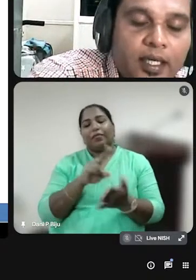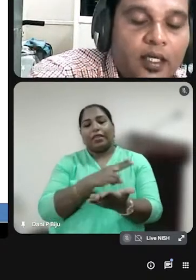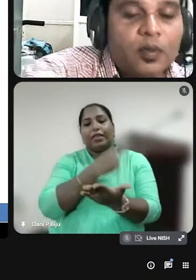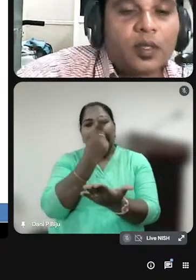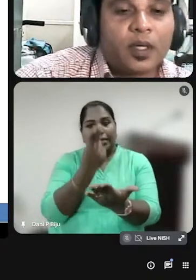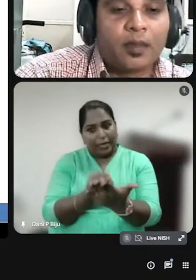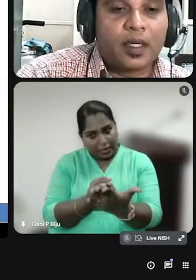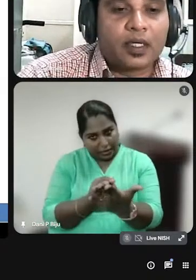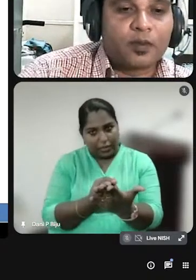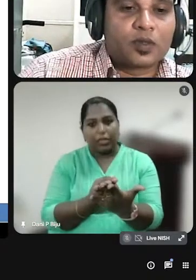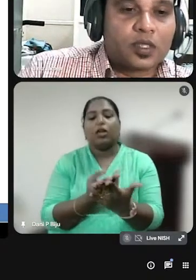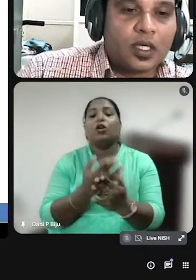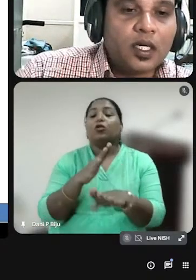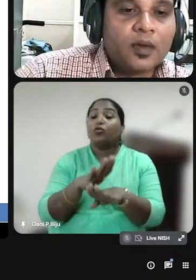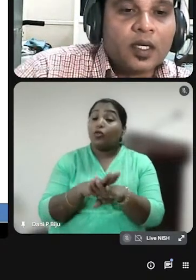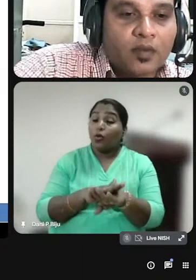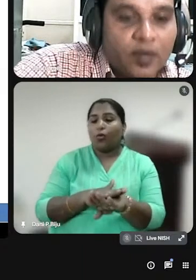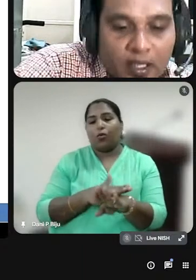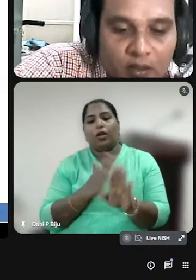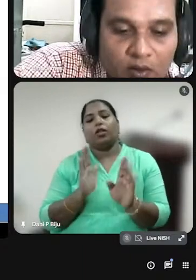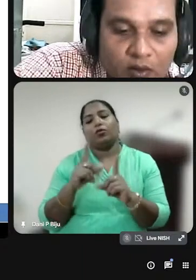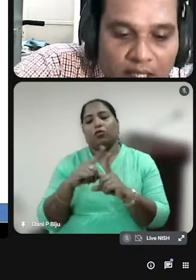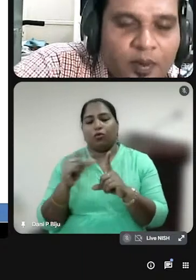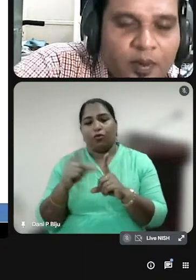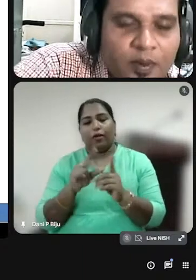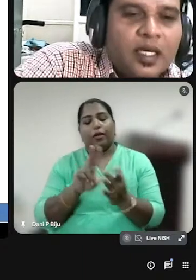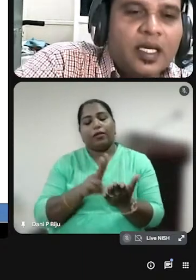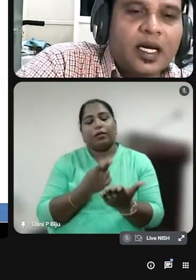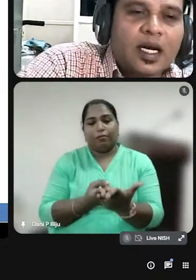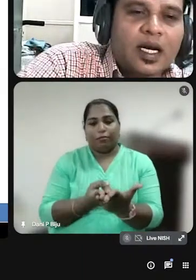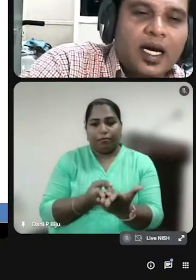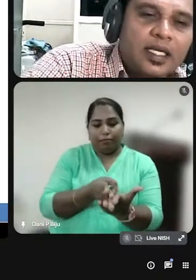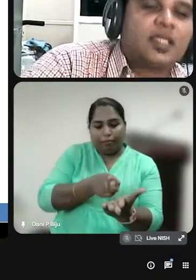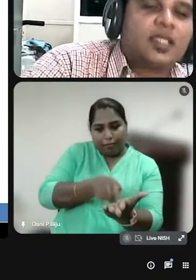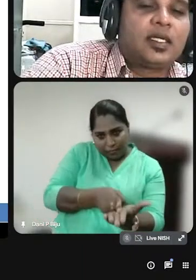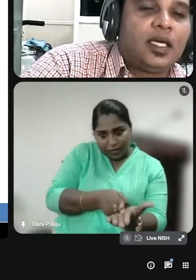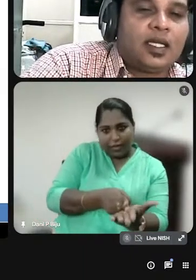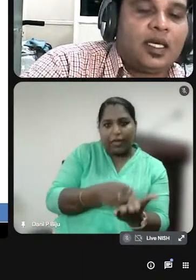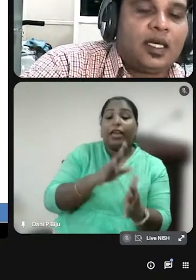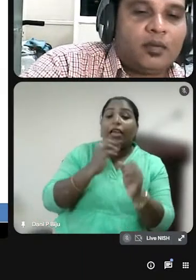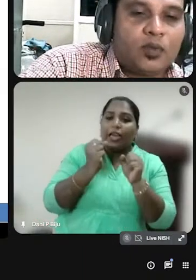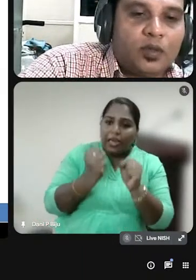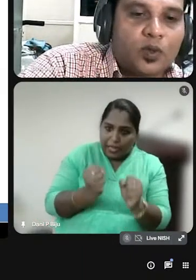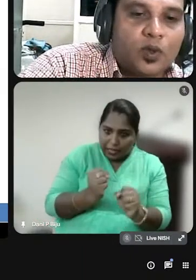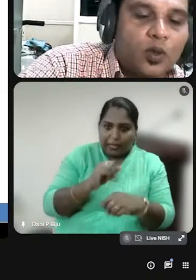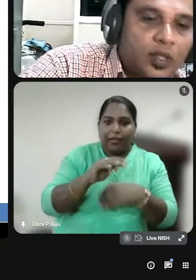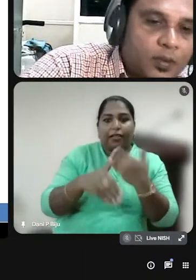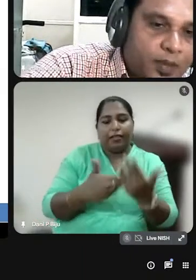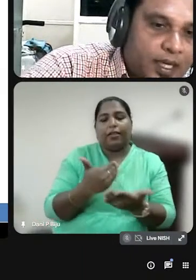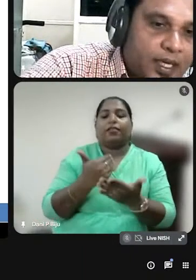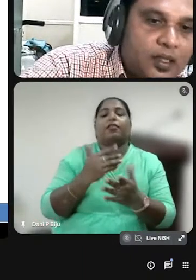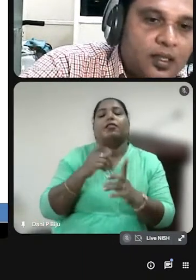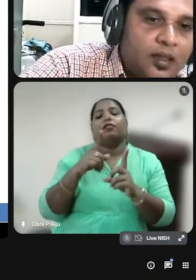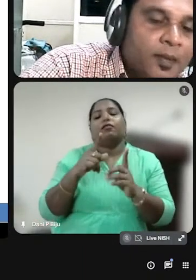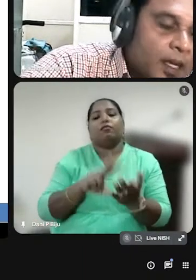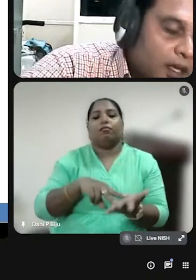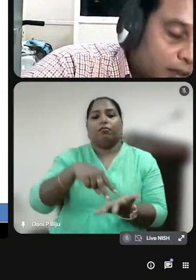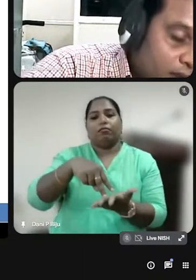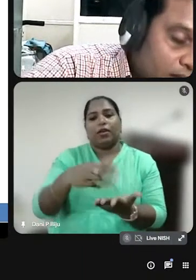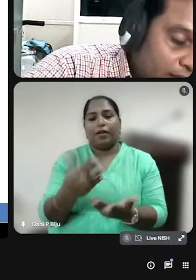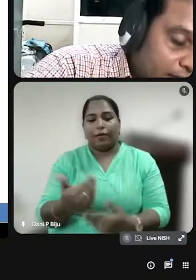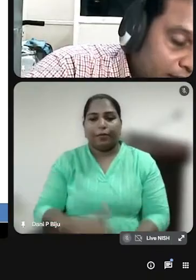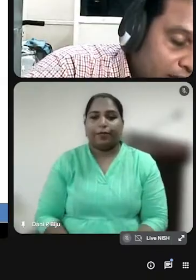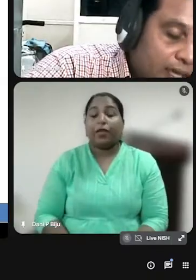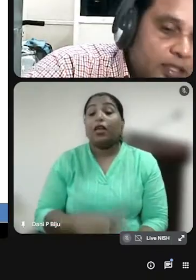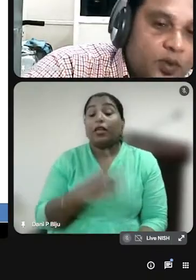കിടന്നിട്ട് എണീക്കുമ്പോൾ നമ്മൾ ഈ പറഞ്ഞ പൊസിഷനിൽ വരികയാണെന്ന്. അതുപോലെ ഈ കാഴ്ച ശക്തിക്ക് എന്തെങ്കിലും നമ്മൾ പറയുന്നത്,